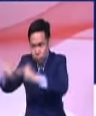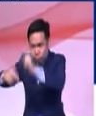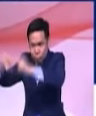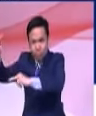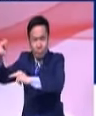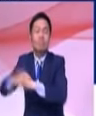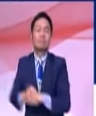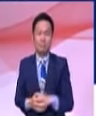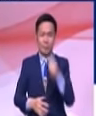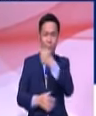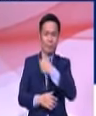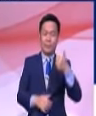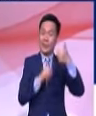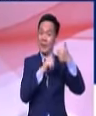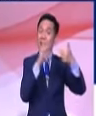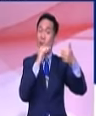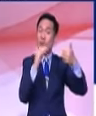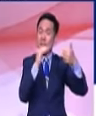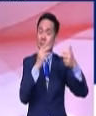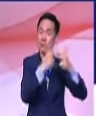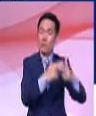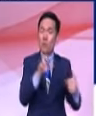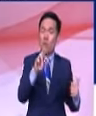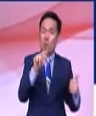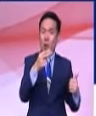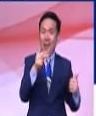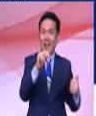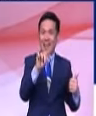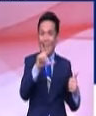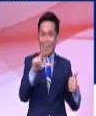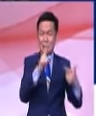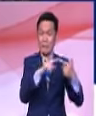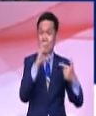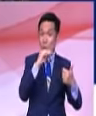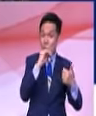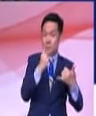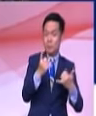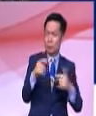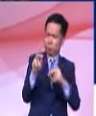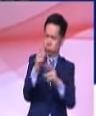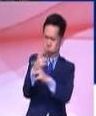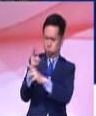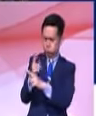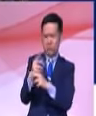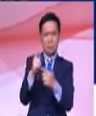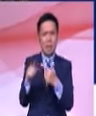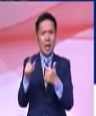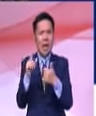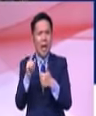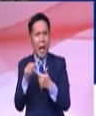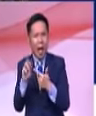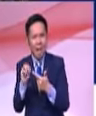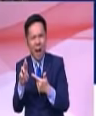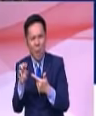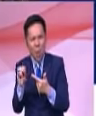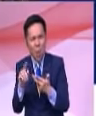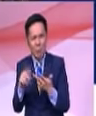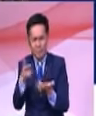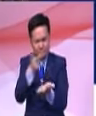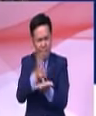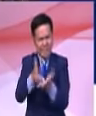Menurut Ketua Aeropolis Sdn Bhd Ranhil Singh, projek melibatkan pengembangan aktiviti penyelenggaraan, pembaikan dan baik pulih MRO, parkir